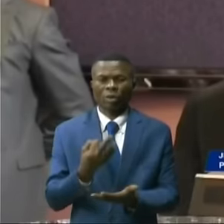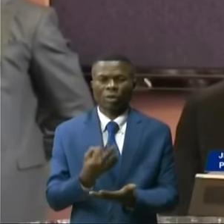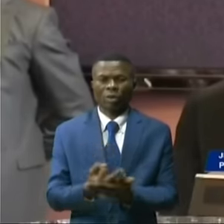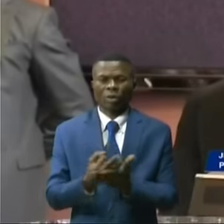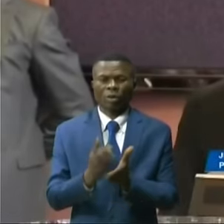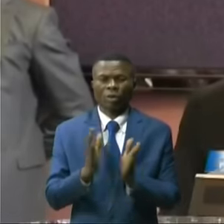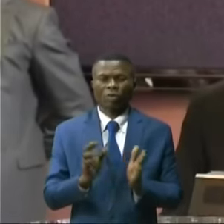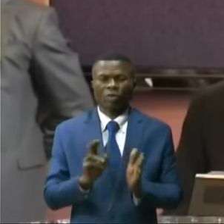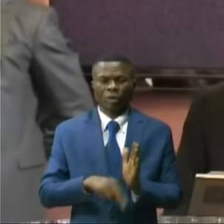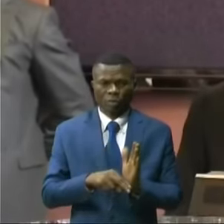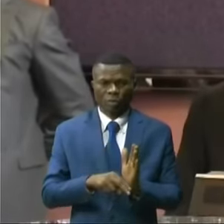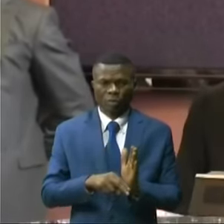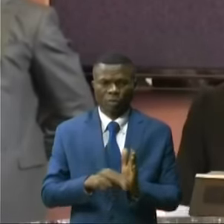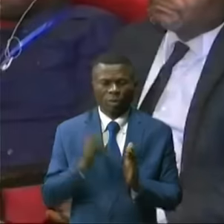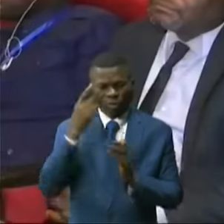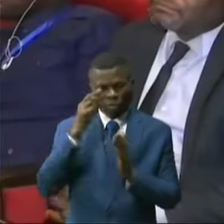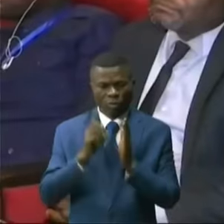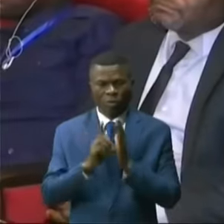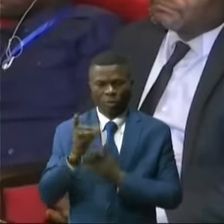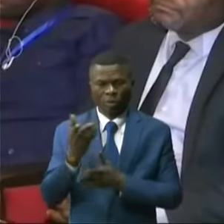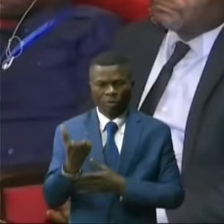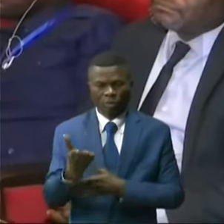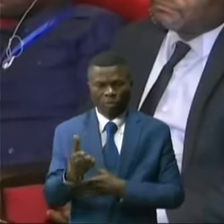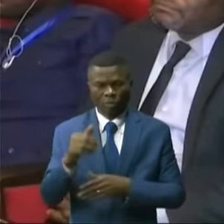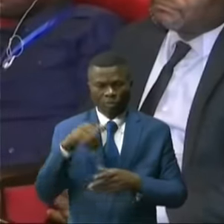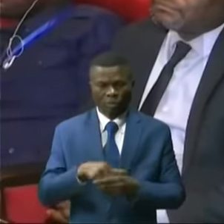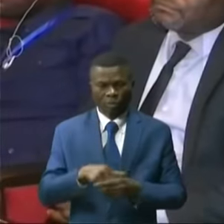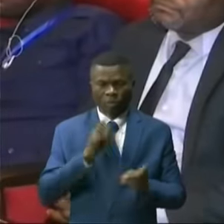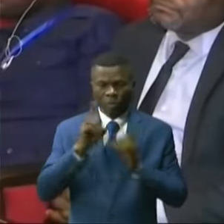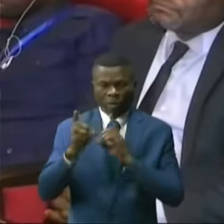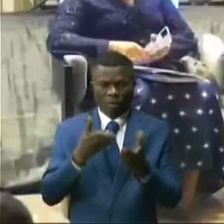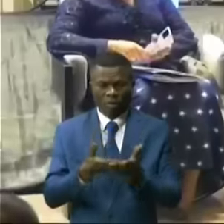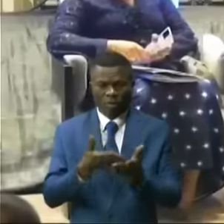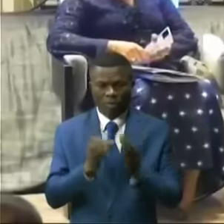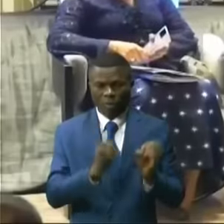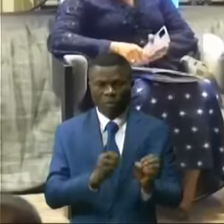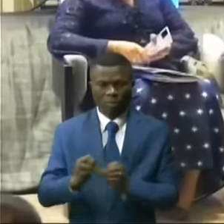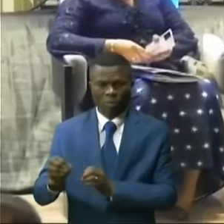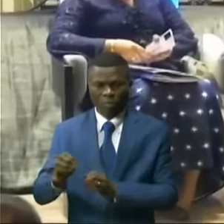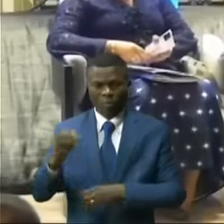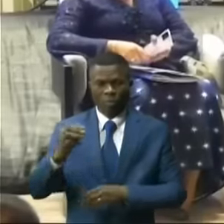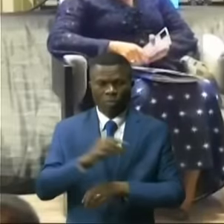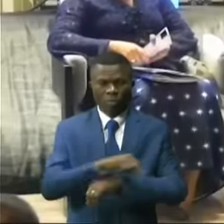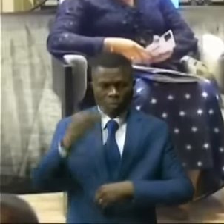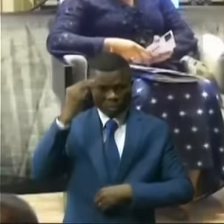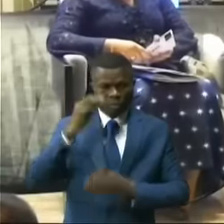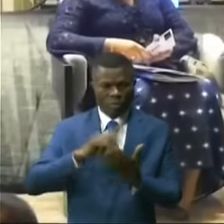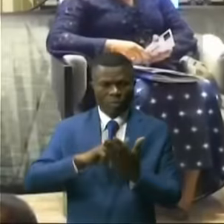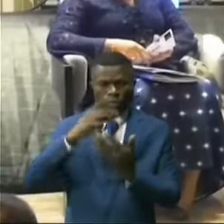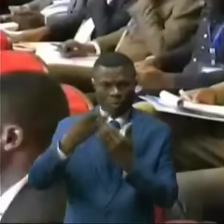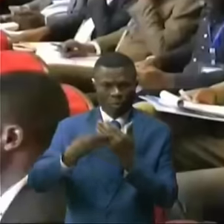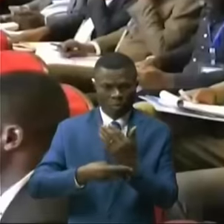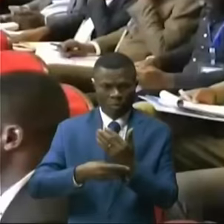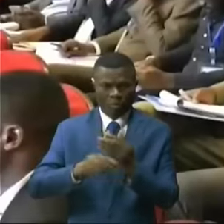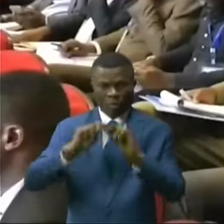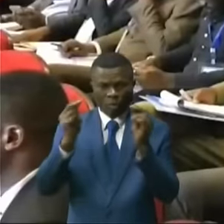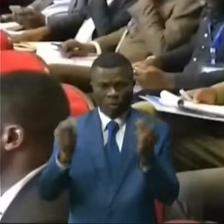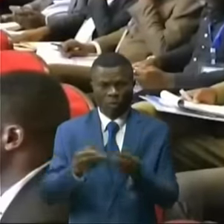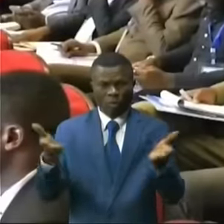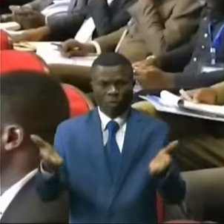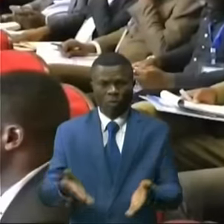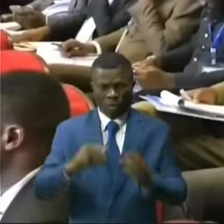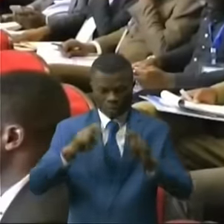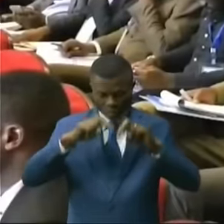financement du développement au cours de ces dialogues organisés par le Ministère du Plan les partis prénontent